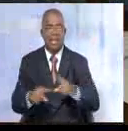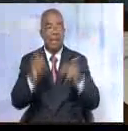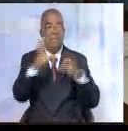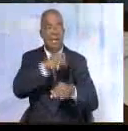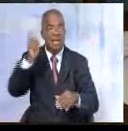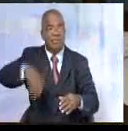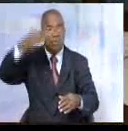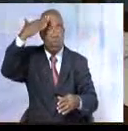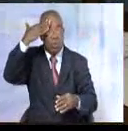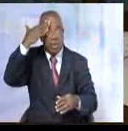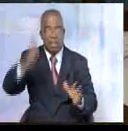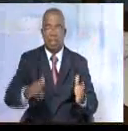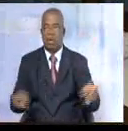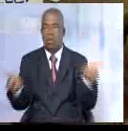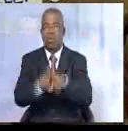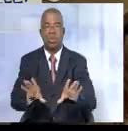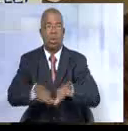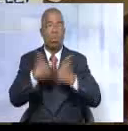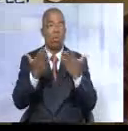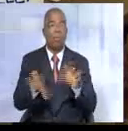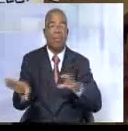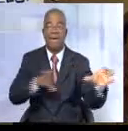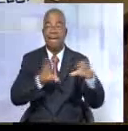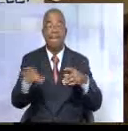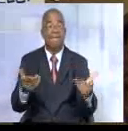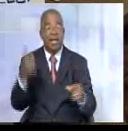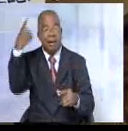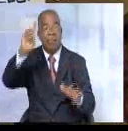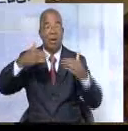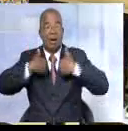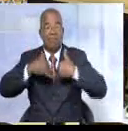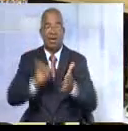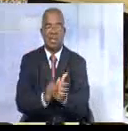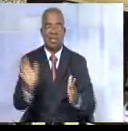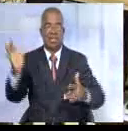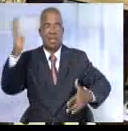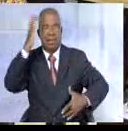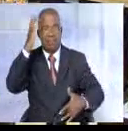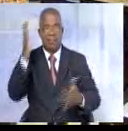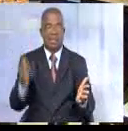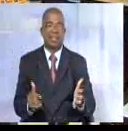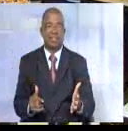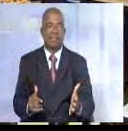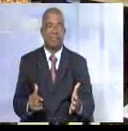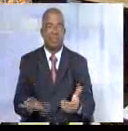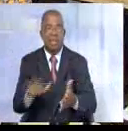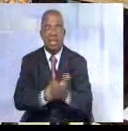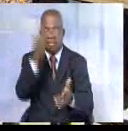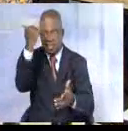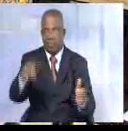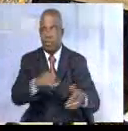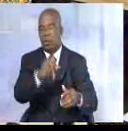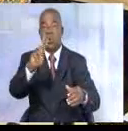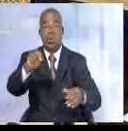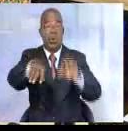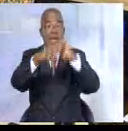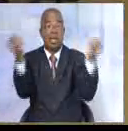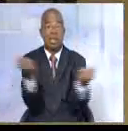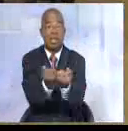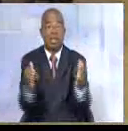des associations pour la promotion de la jeunesse en Côte d'Ivoire, RAPRO-GECI, ont décidé